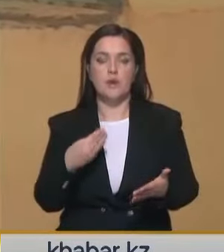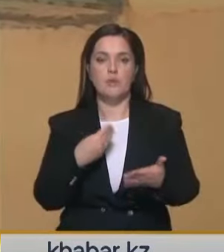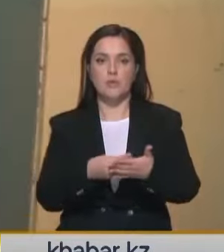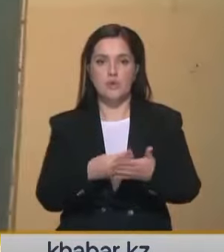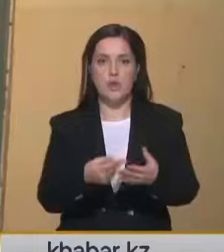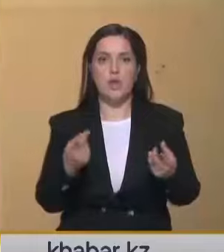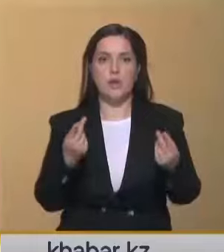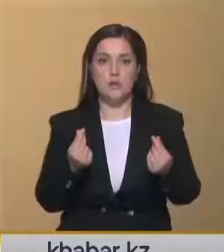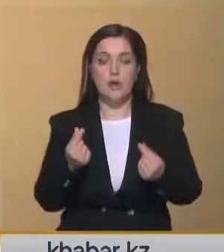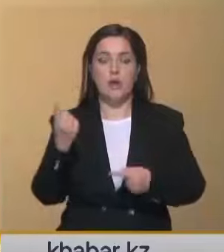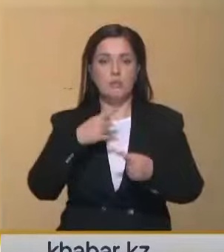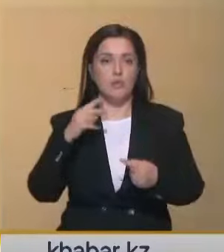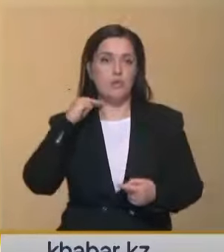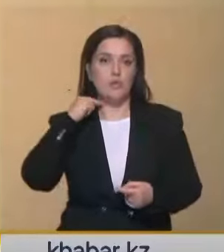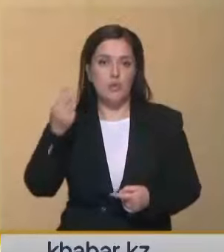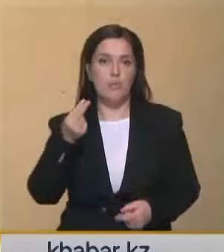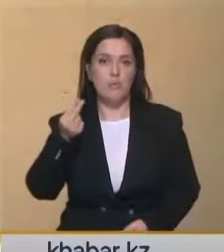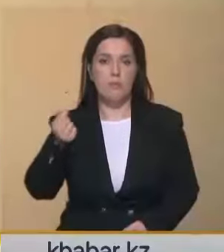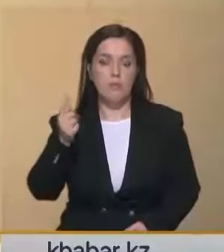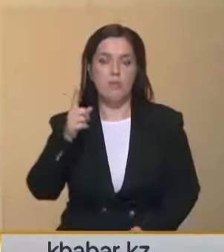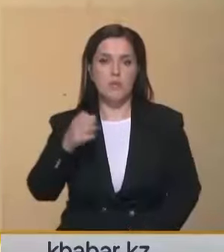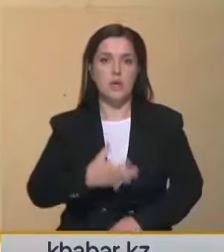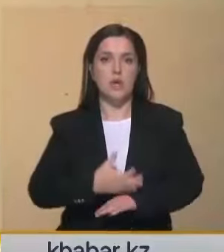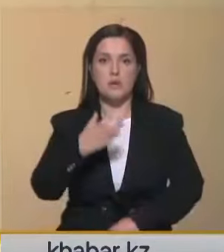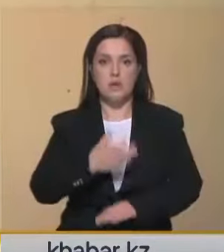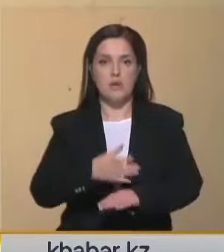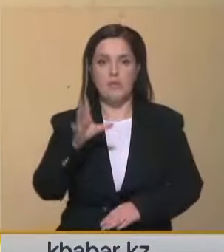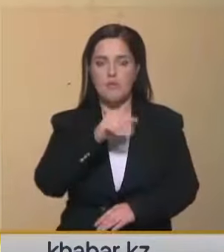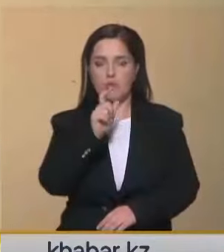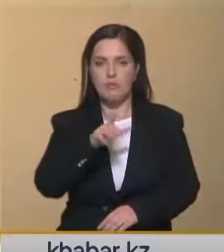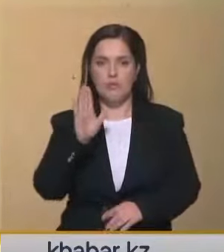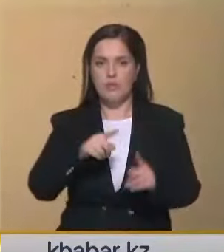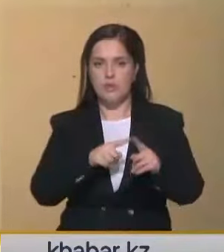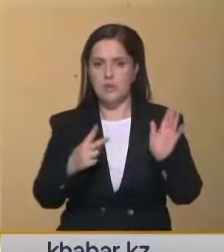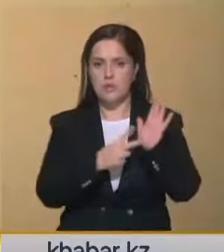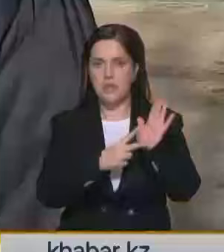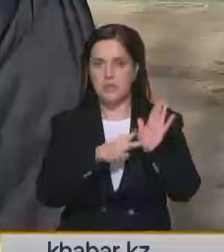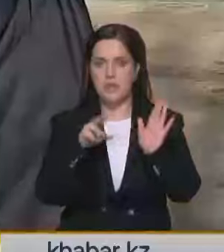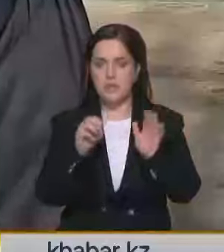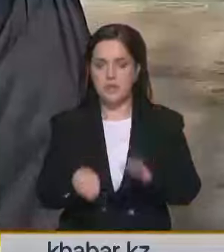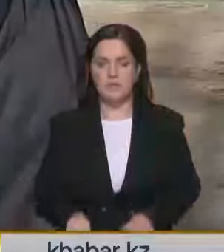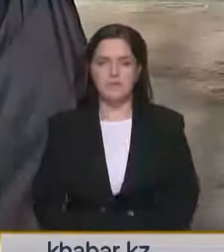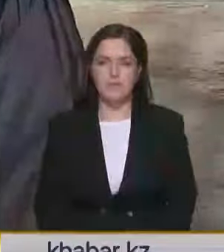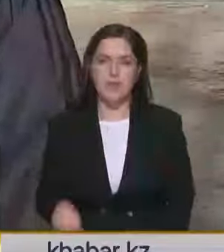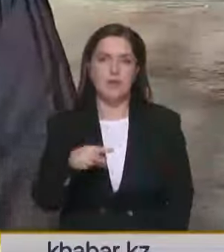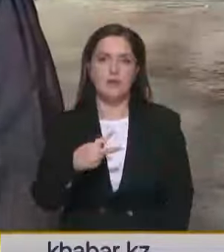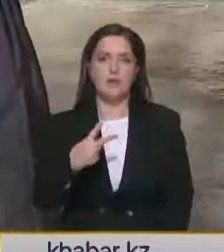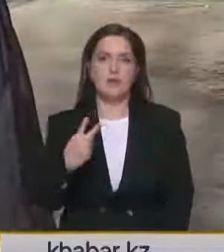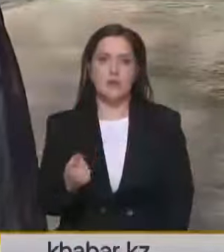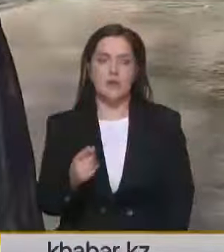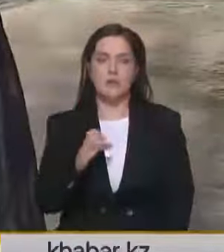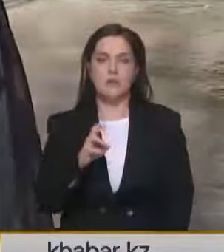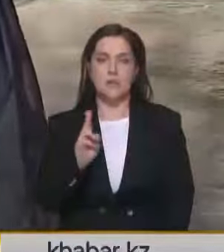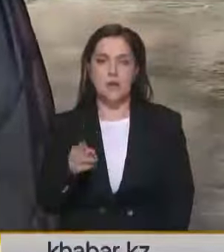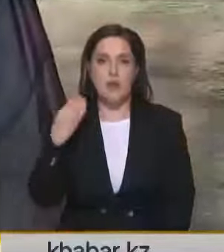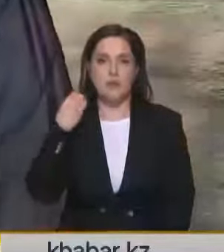деньги эти возвратные. Платить за новое лифтовое оборудование жители будут в течение 7 лет. С 2021 года ОСПК Актобе